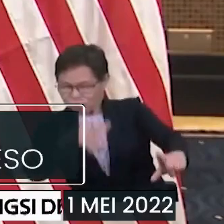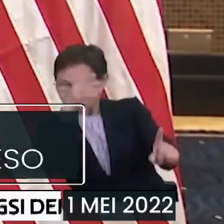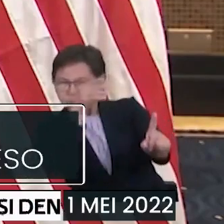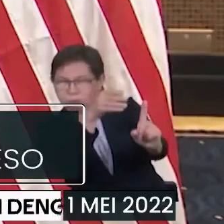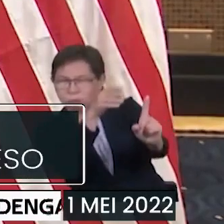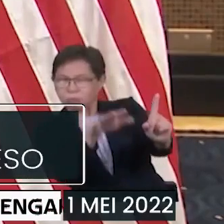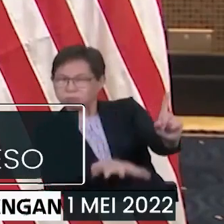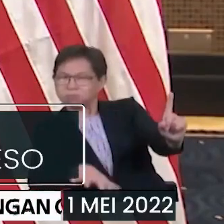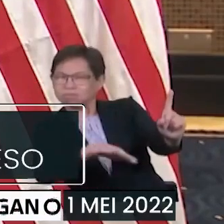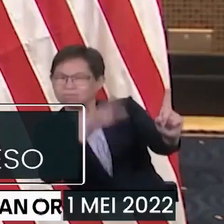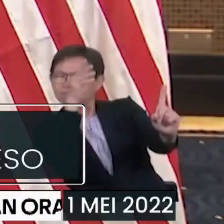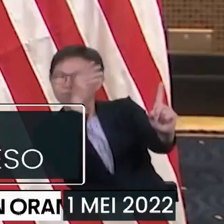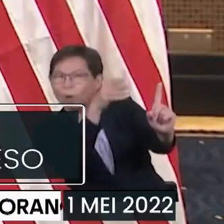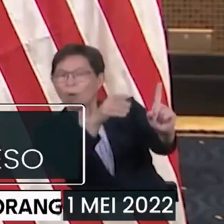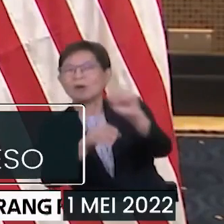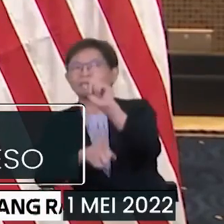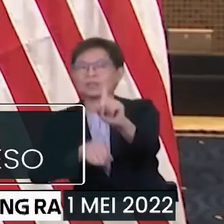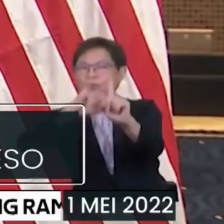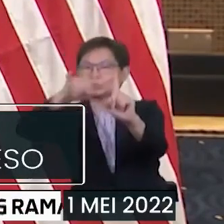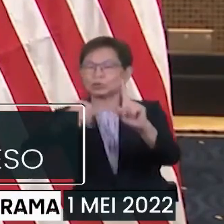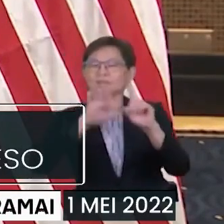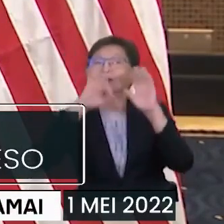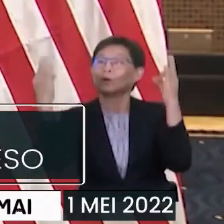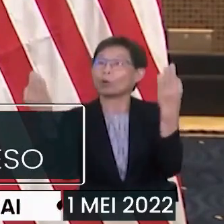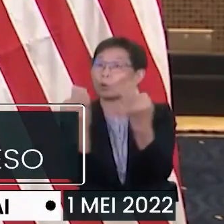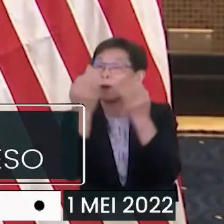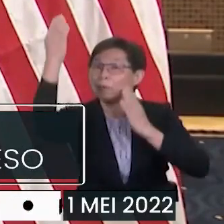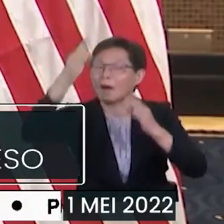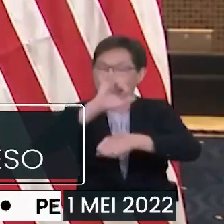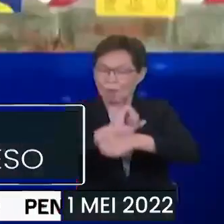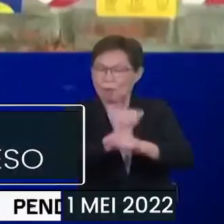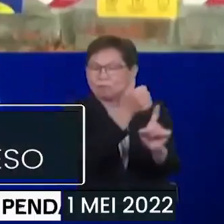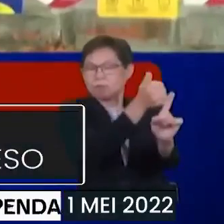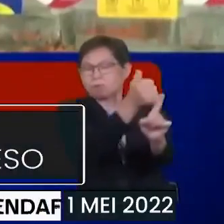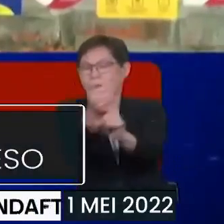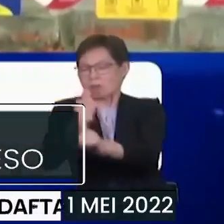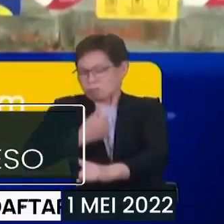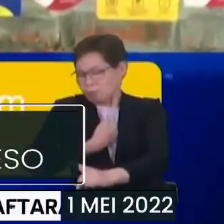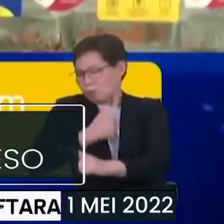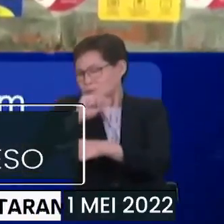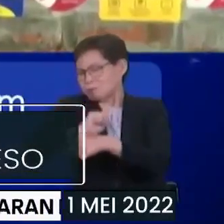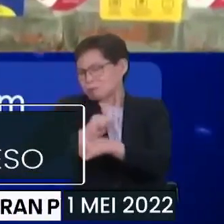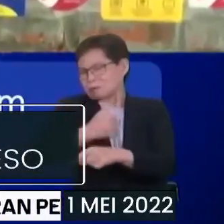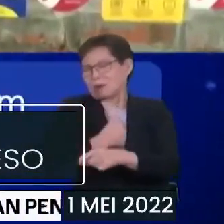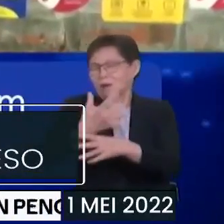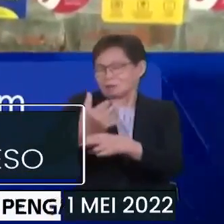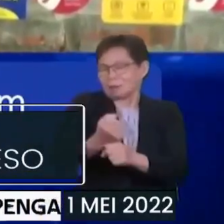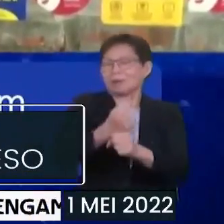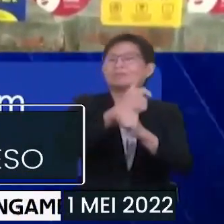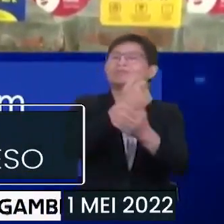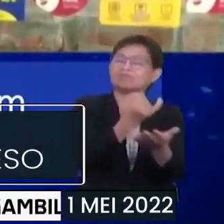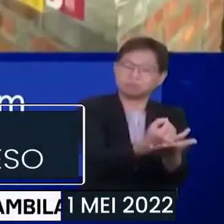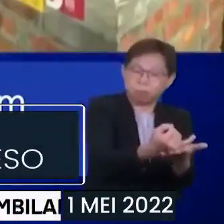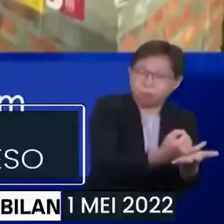sekurang-kurangnya sejuta ahli keluarga mlaysia yang bekerja sendiri mendapat perlindungan insurance